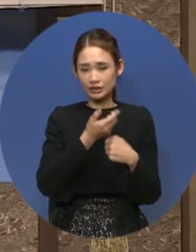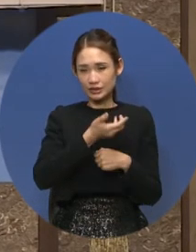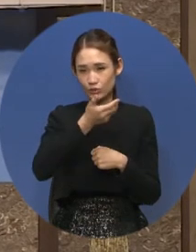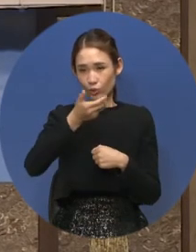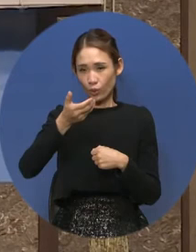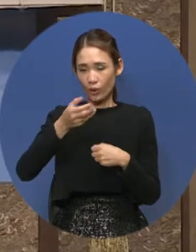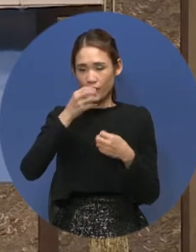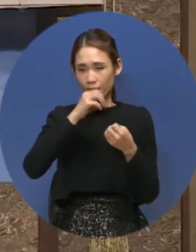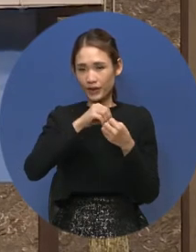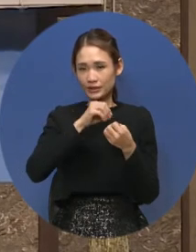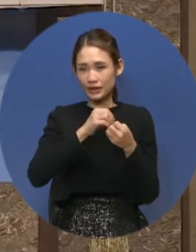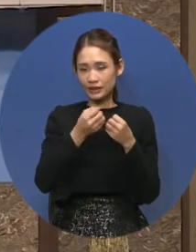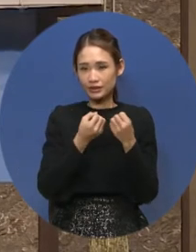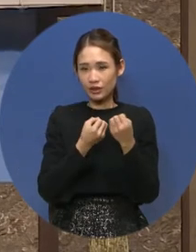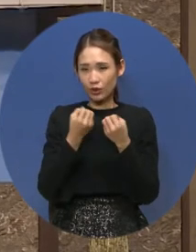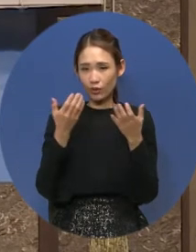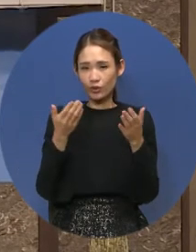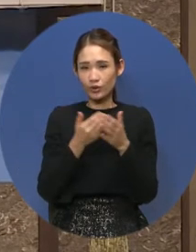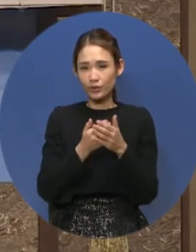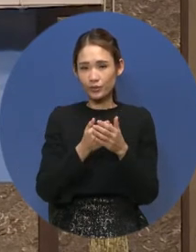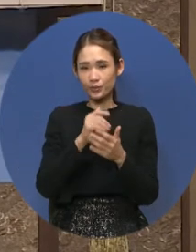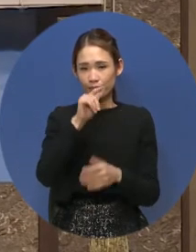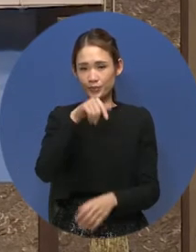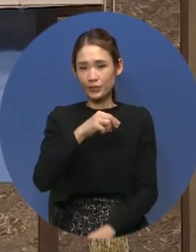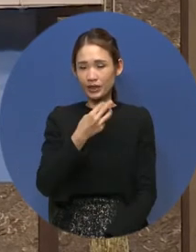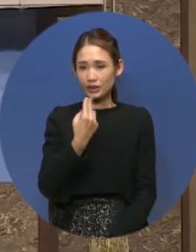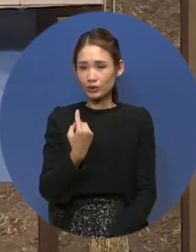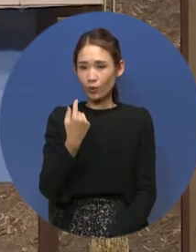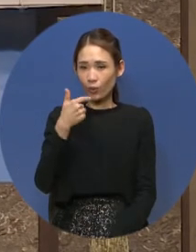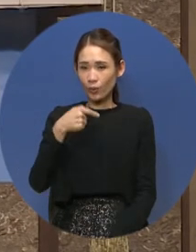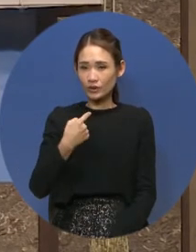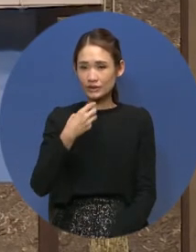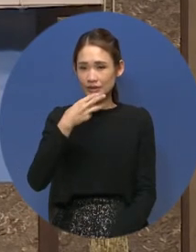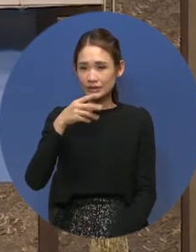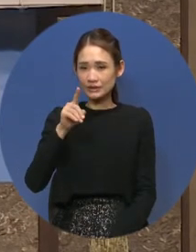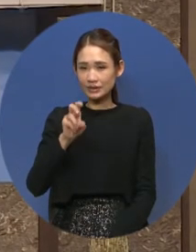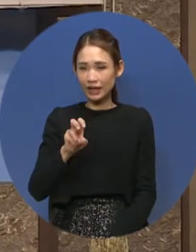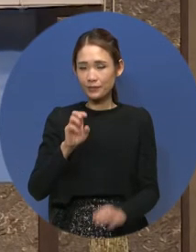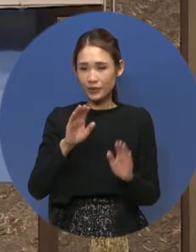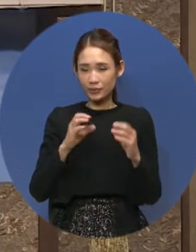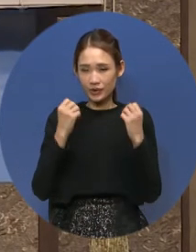도움이 되는 거거든요. 네. 픽토그램 같은 경우는 요번에 개소한